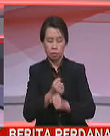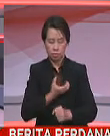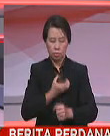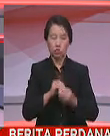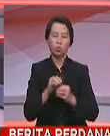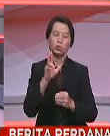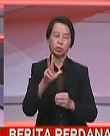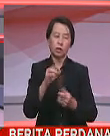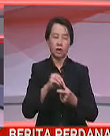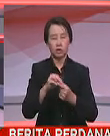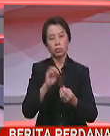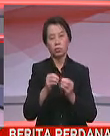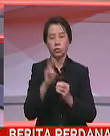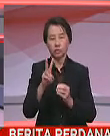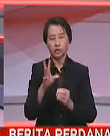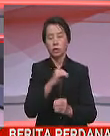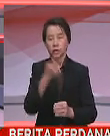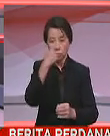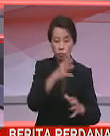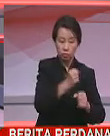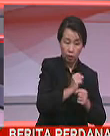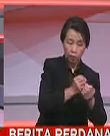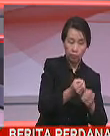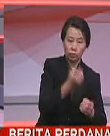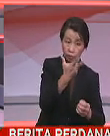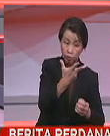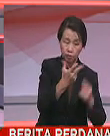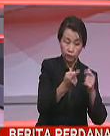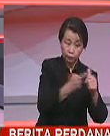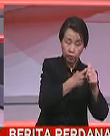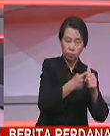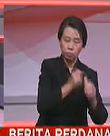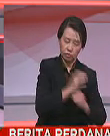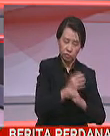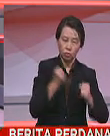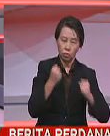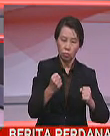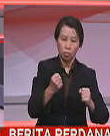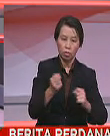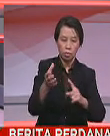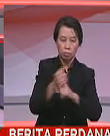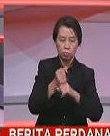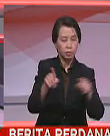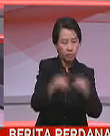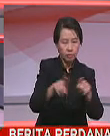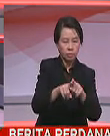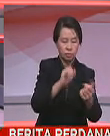dan perak, namun bagi pingat emas pula, atlet perlu bekerja keras untuk mengulangi pencapaian pada sukan si lalu.